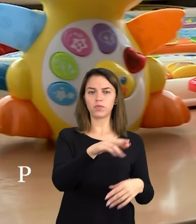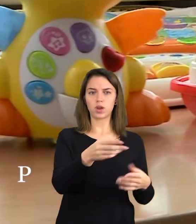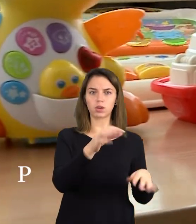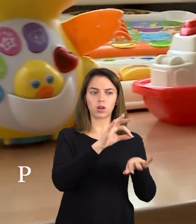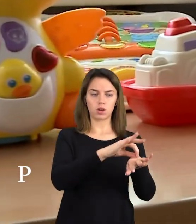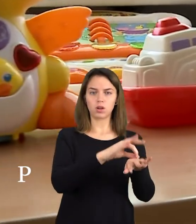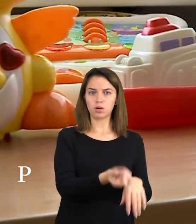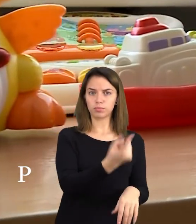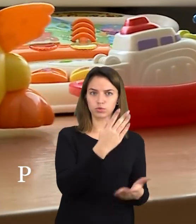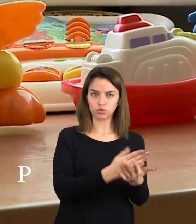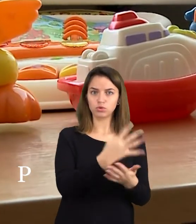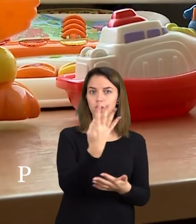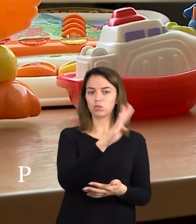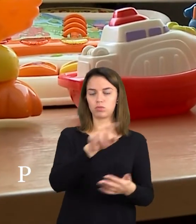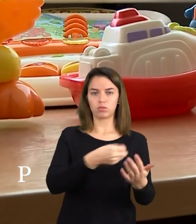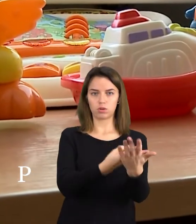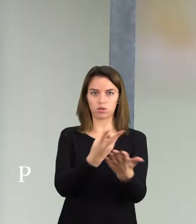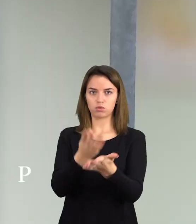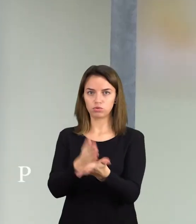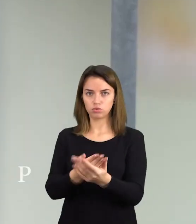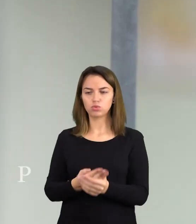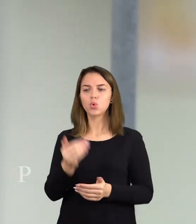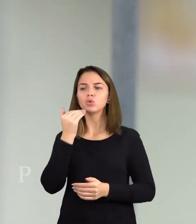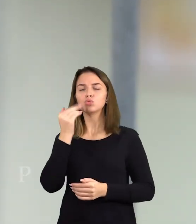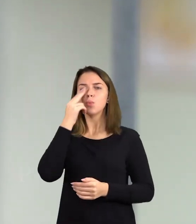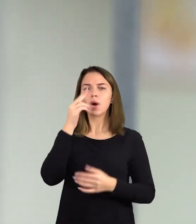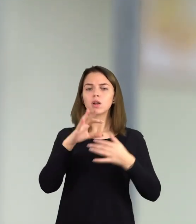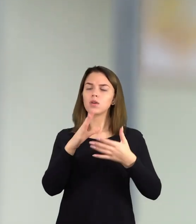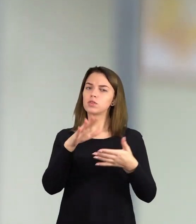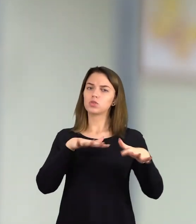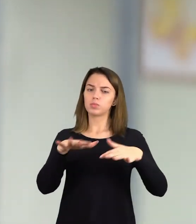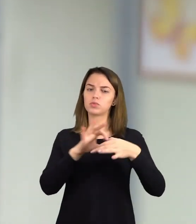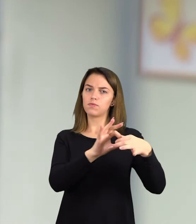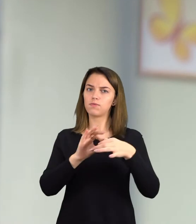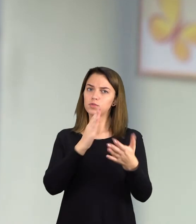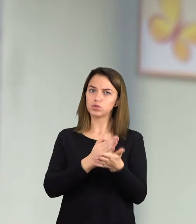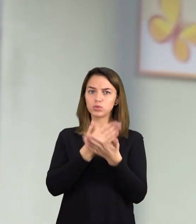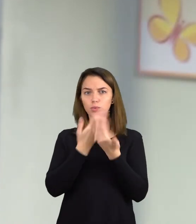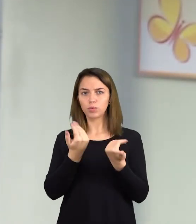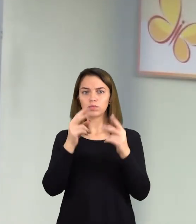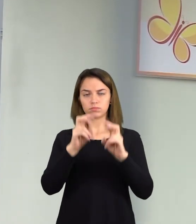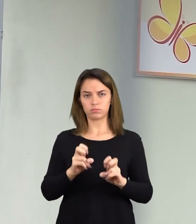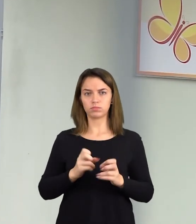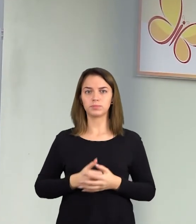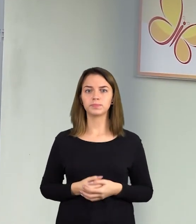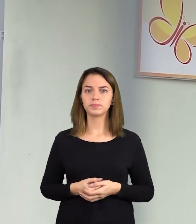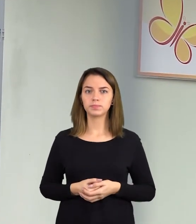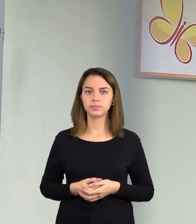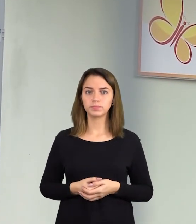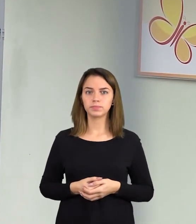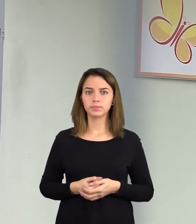6 darželio auklėtiniai, 4 atsidūrė ligoninėje. Ar Šiaulių ir Panevėžio atvejai kažkaip susiję, aiškinamasi.